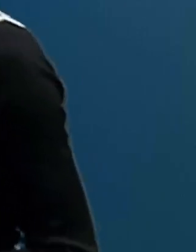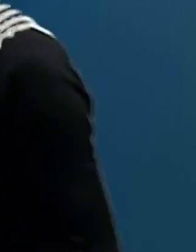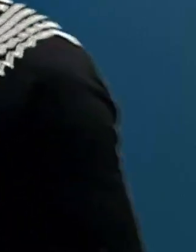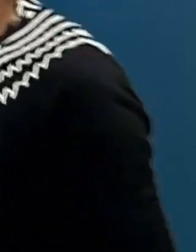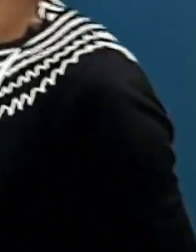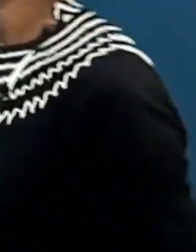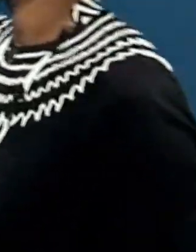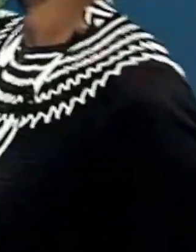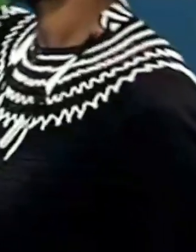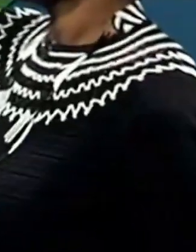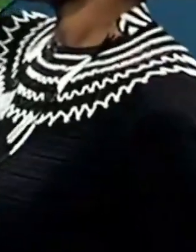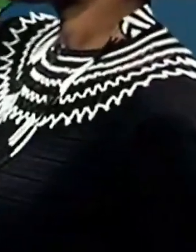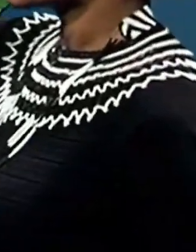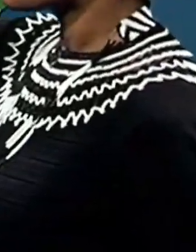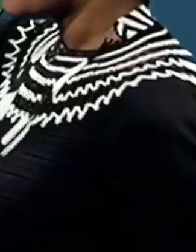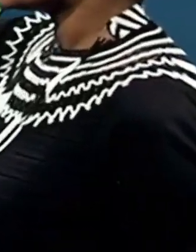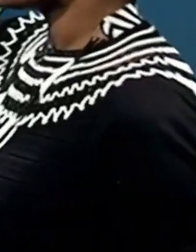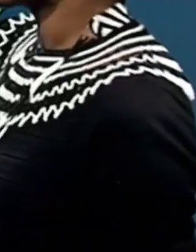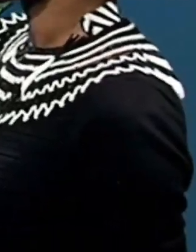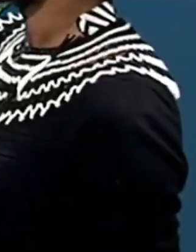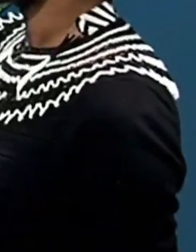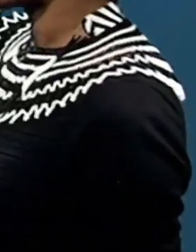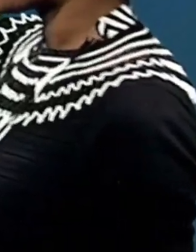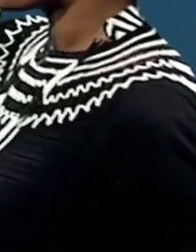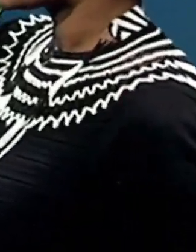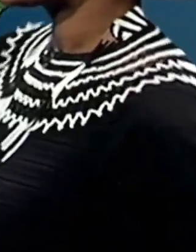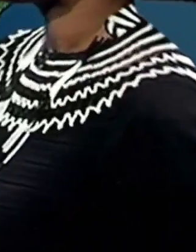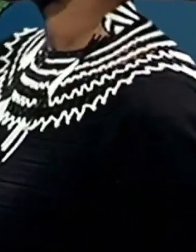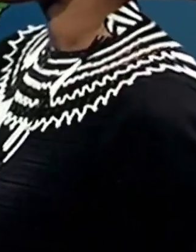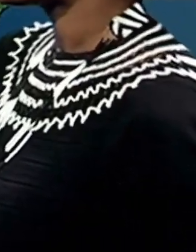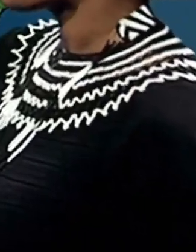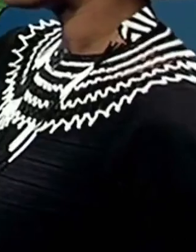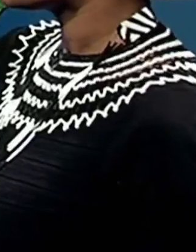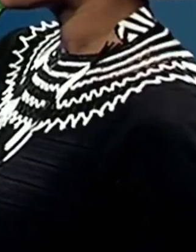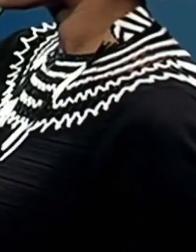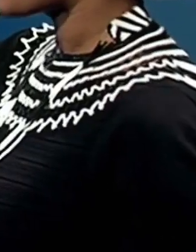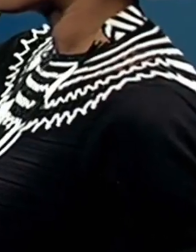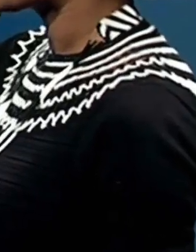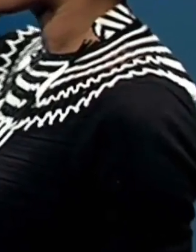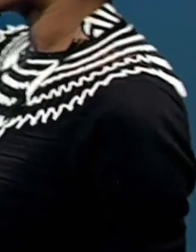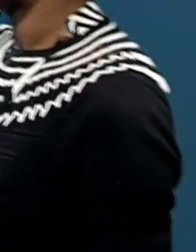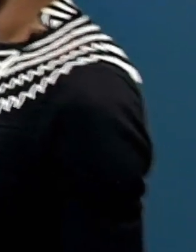di le 28, Eastern Cape le teng mo provinceng Credo ka digata di le 8 go a go di le